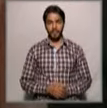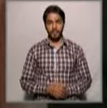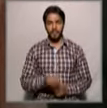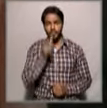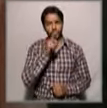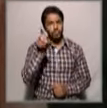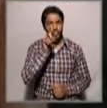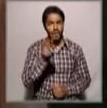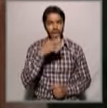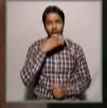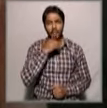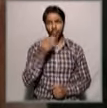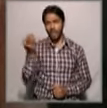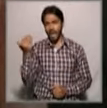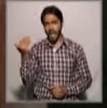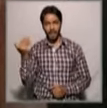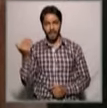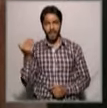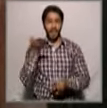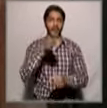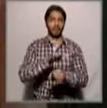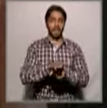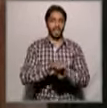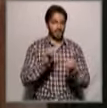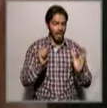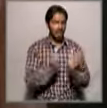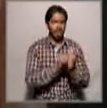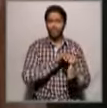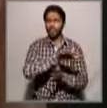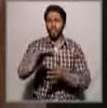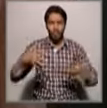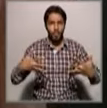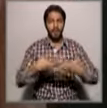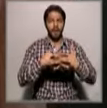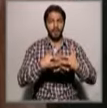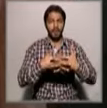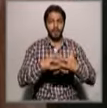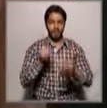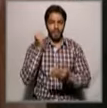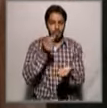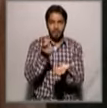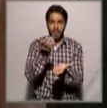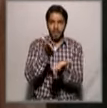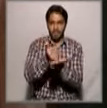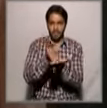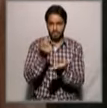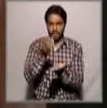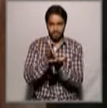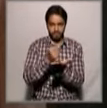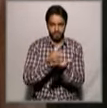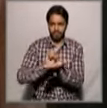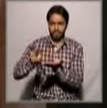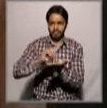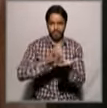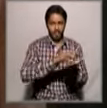يرحمه. تمام حاضر. وطبعا بعد ما ورثونا برضو في الارض، الارض ما كانتش على بعضها فاكتر من